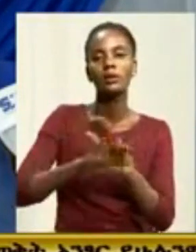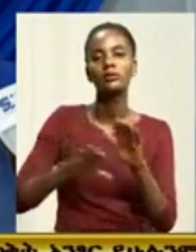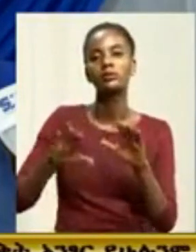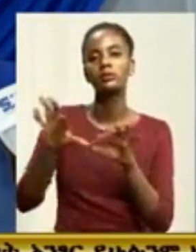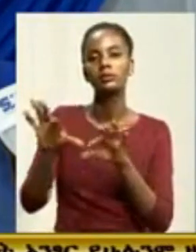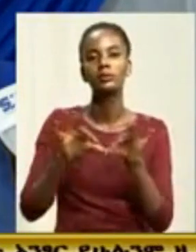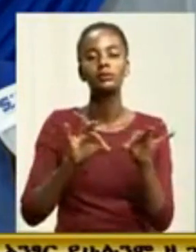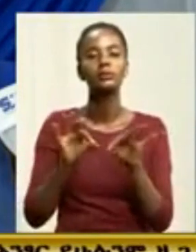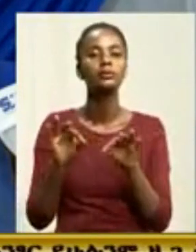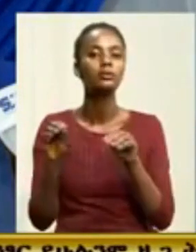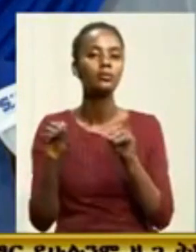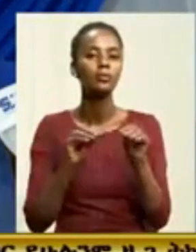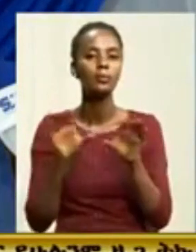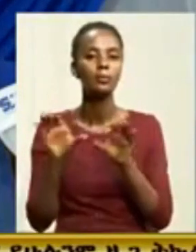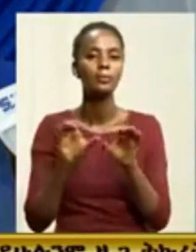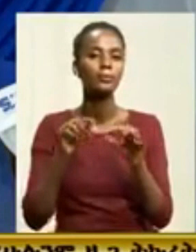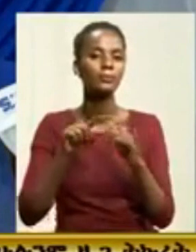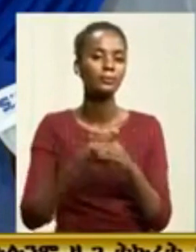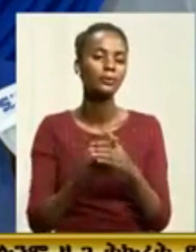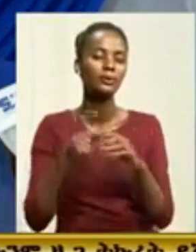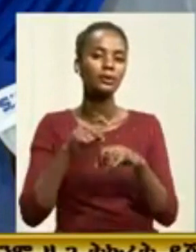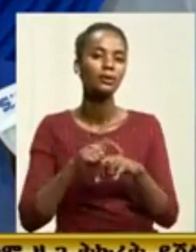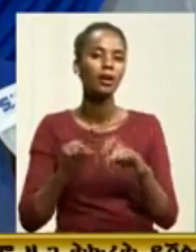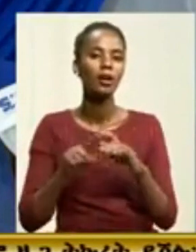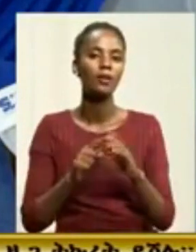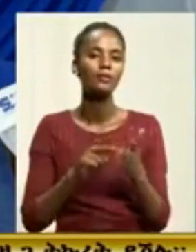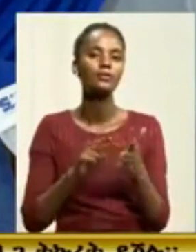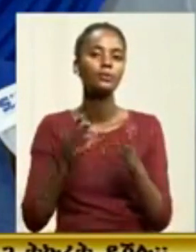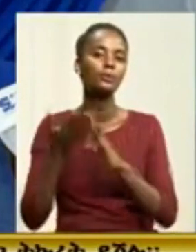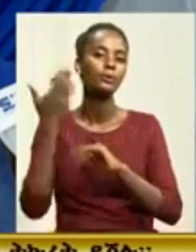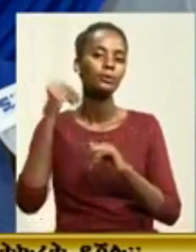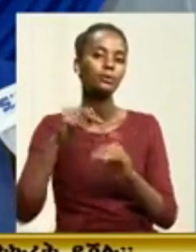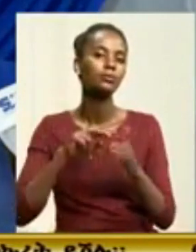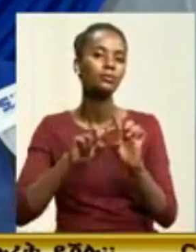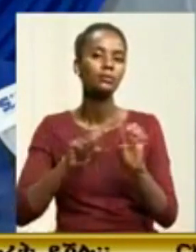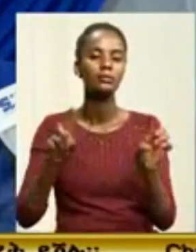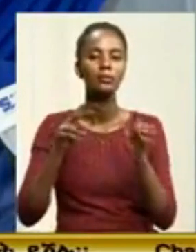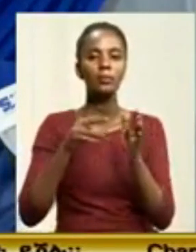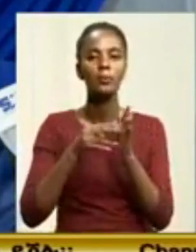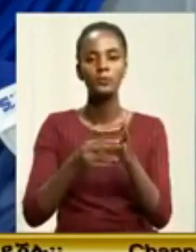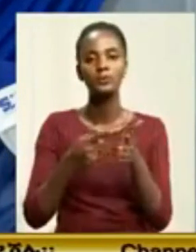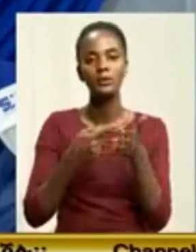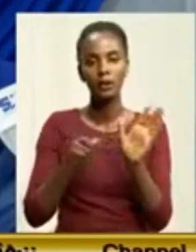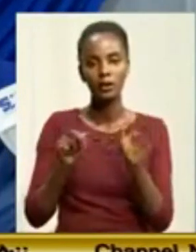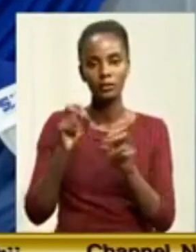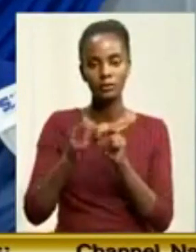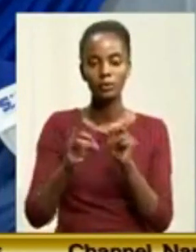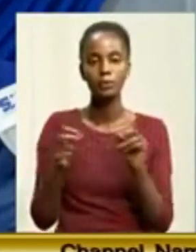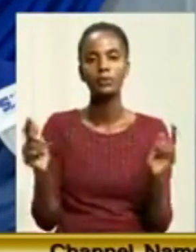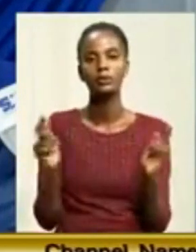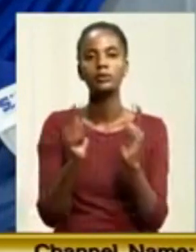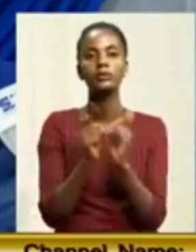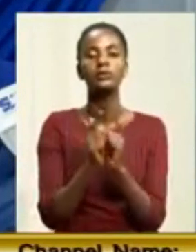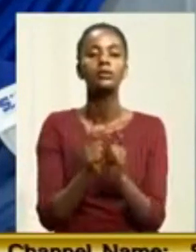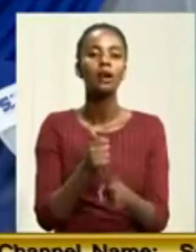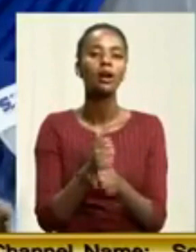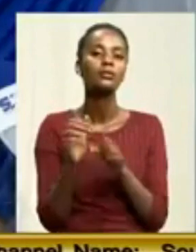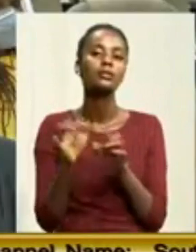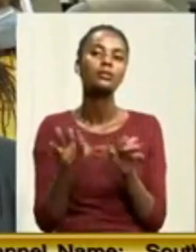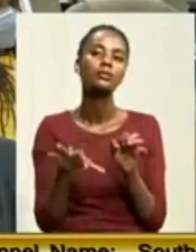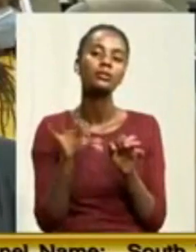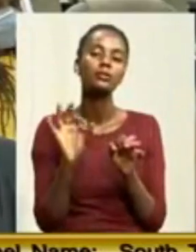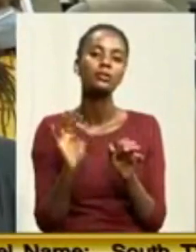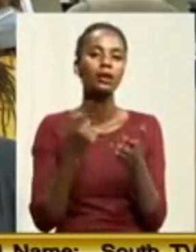ርብርብ በማድረግ ከተጀመረ ጊዜ አንስቶ ከወትሮ በተለየ መልኩ ተጋላጭ ወገኖች በተቀናጀ መልኩ ድጋፍ እየተደረገላቸው